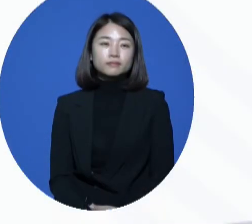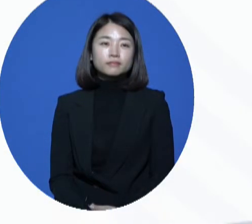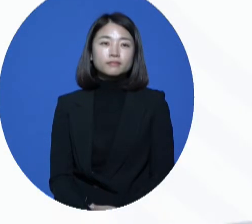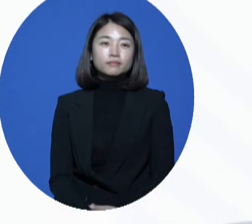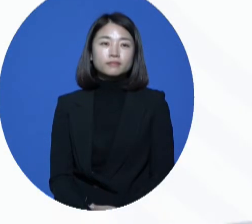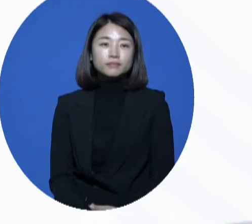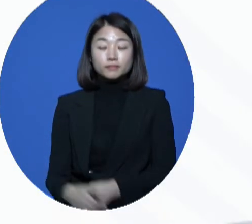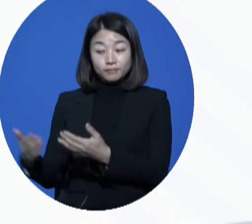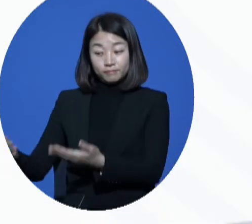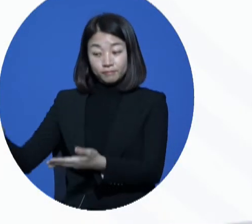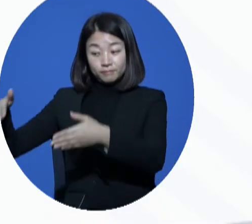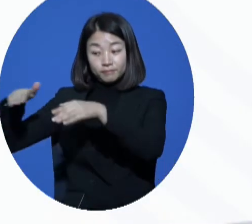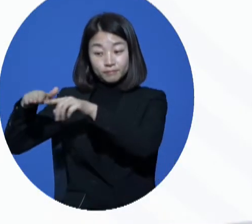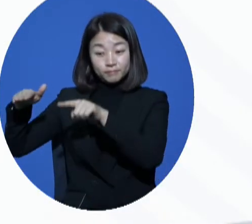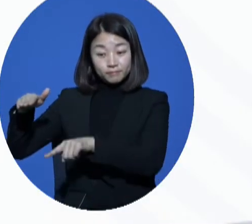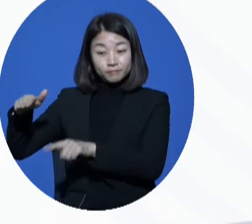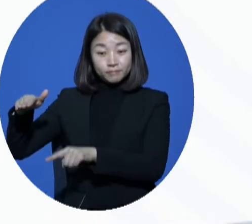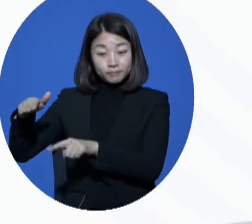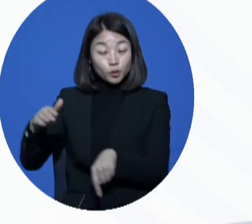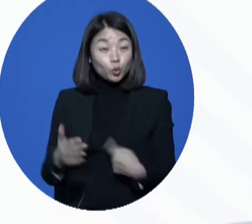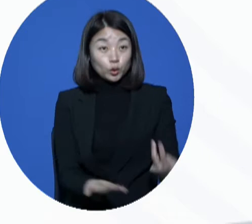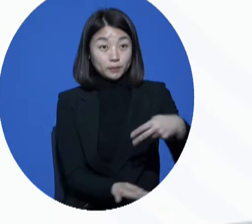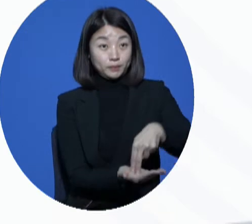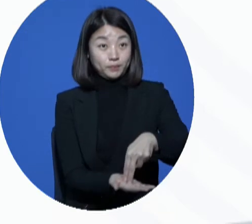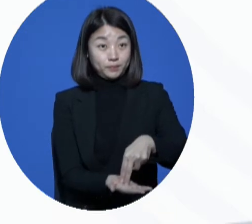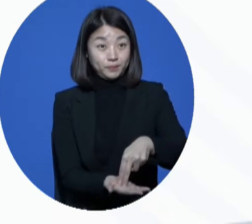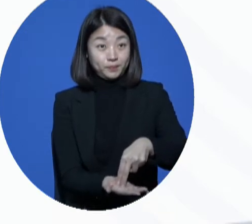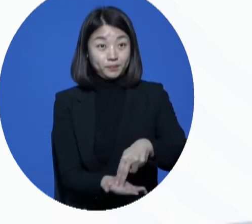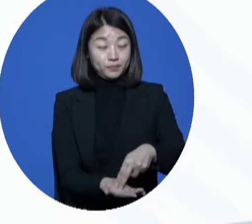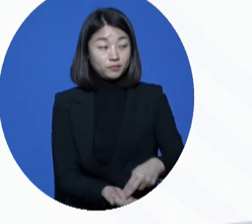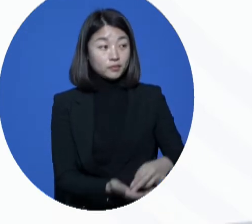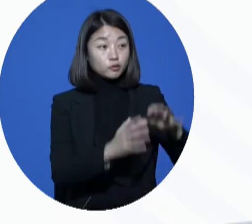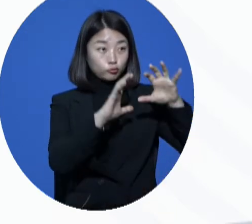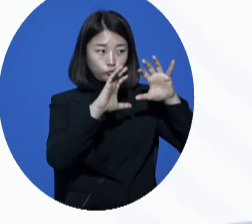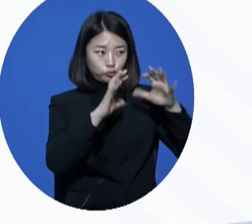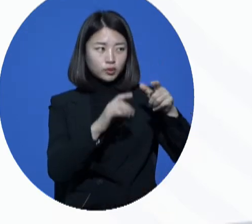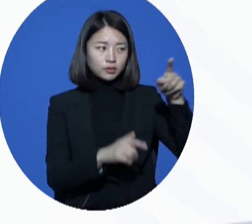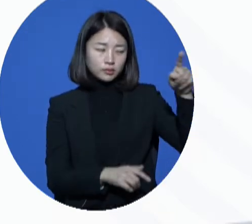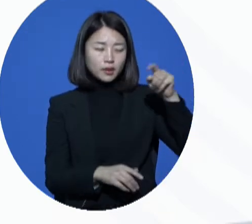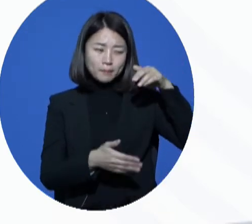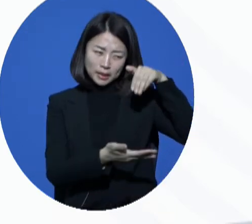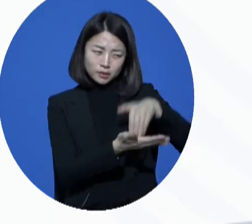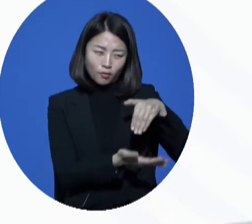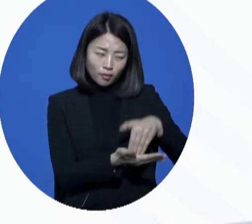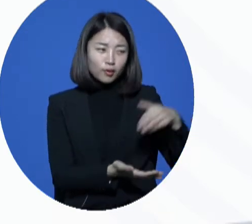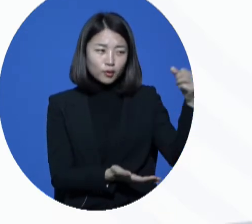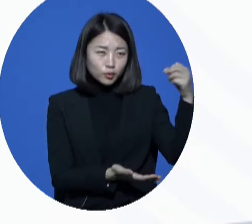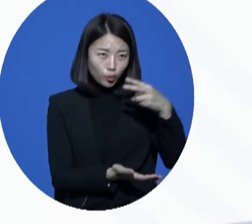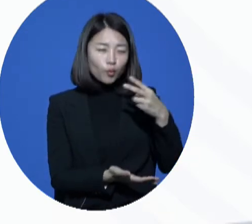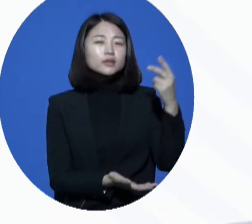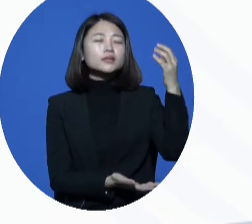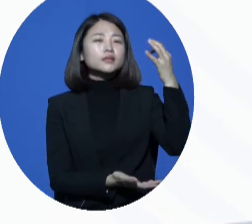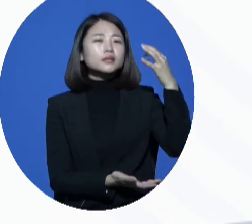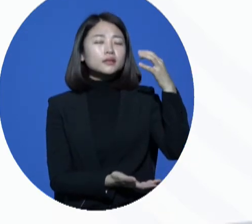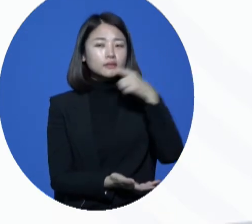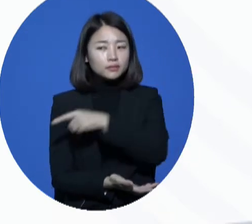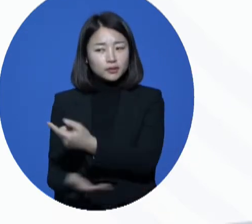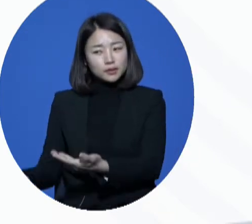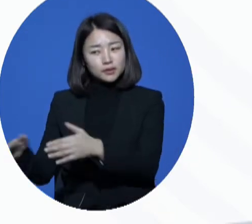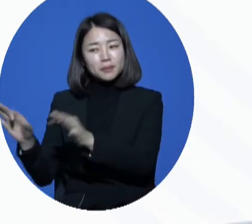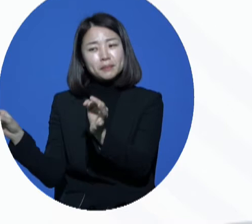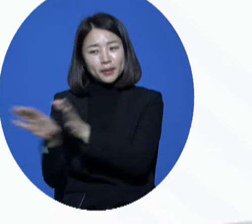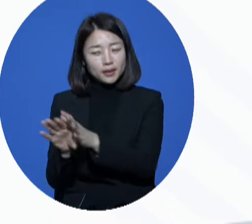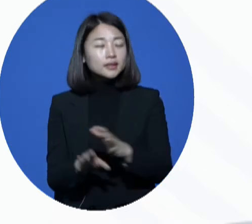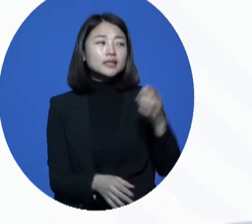네, 긴급 탈시설과 탈시설 운동이 국가의 과오를 인정하고 반성하는 시작으로서 탈시설